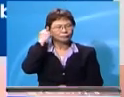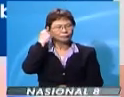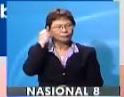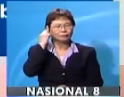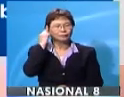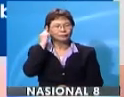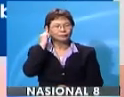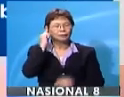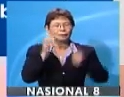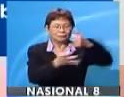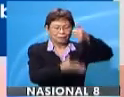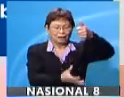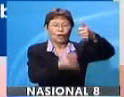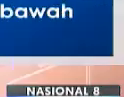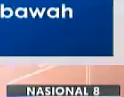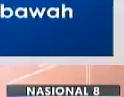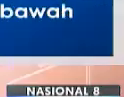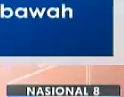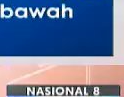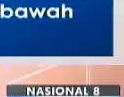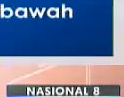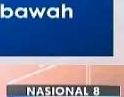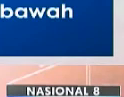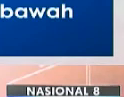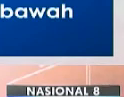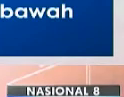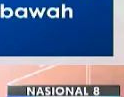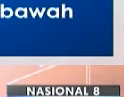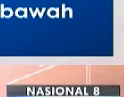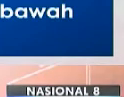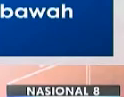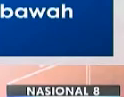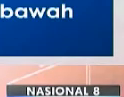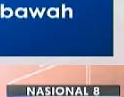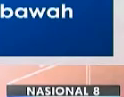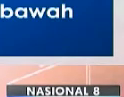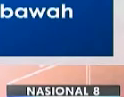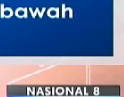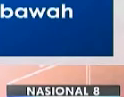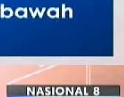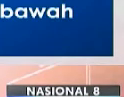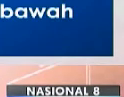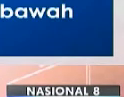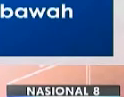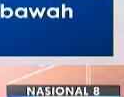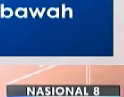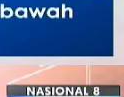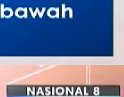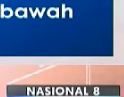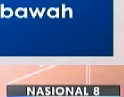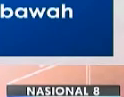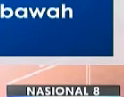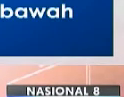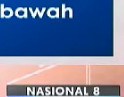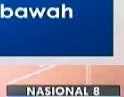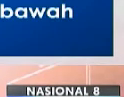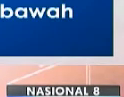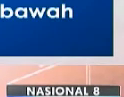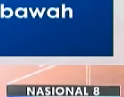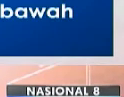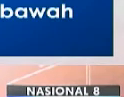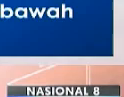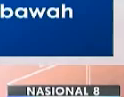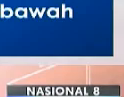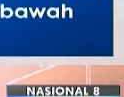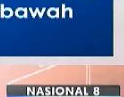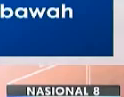Dana itu katanya akan digunakan untuk melabur dalam saham syarikat-syarikat tersenarai di Bursa Malaysia yang berada di bawah